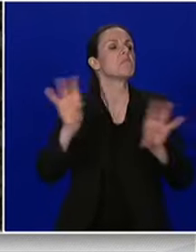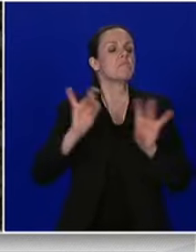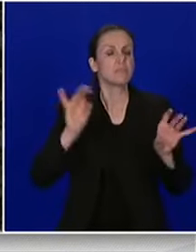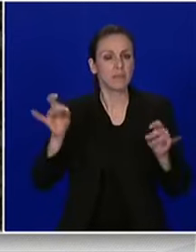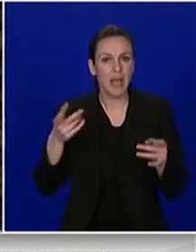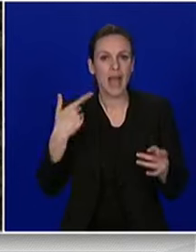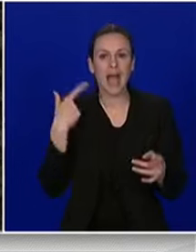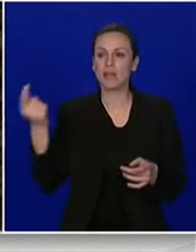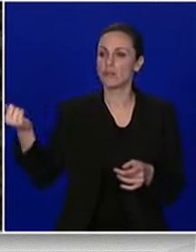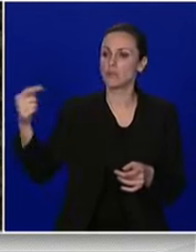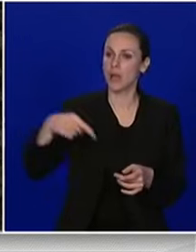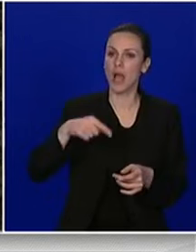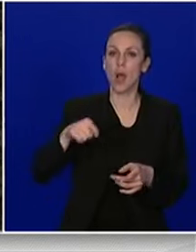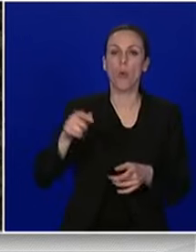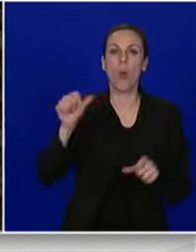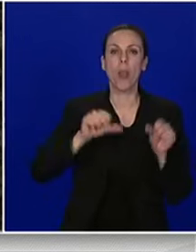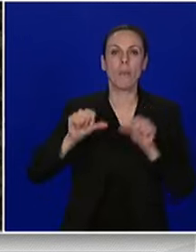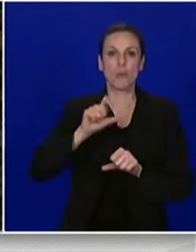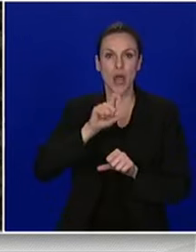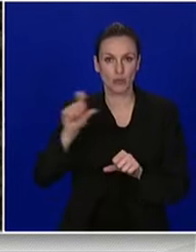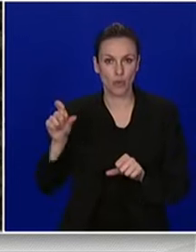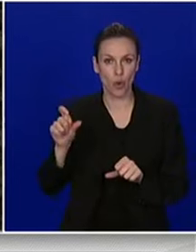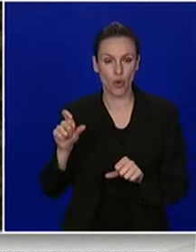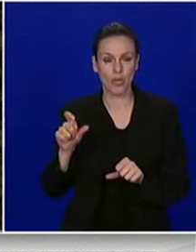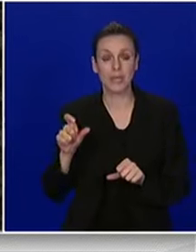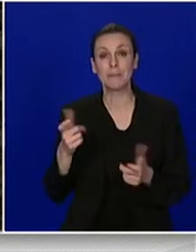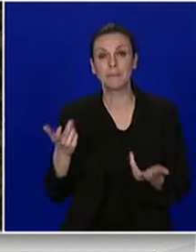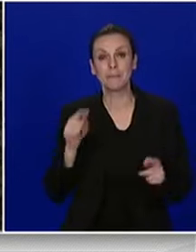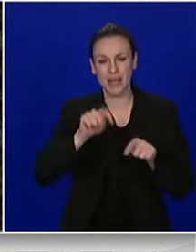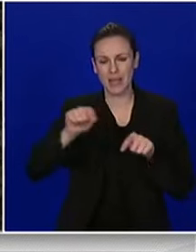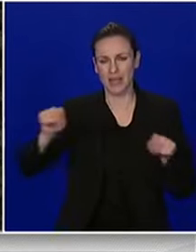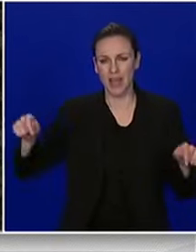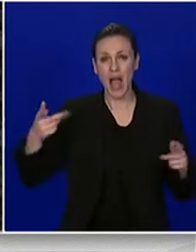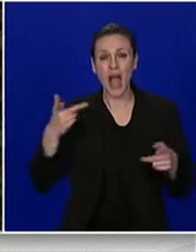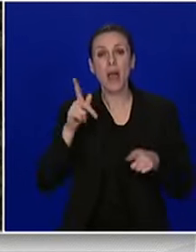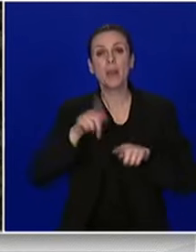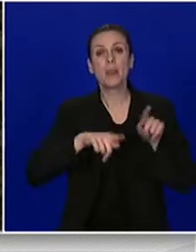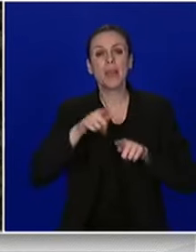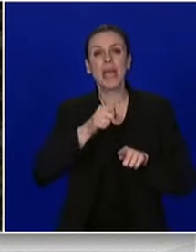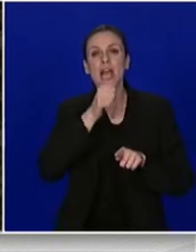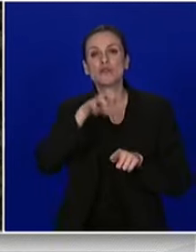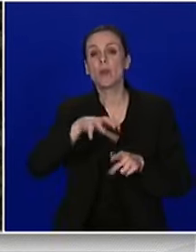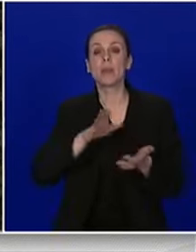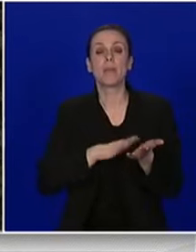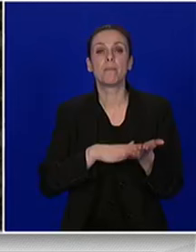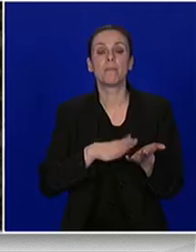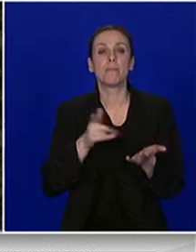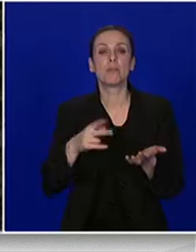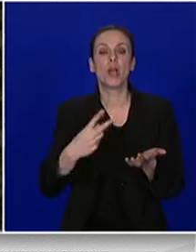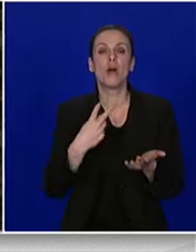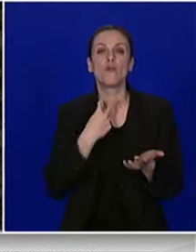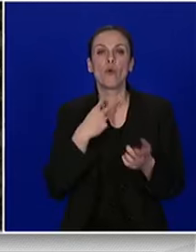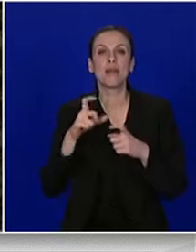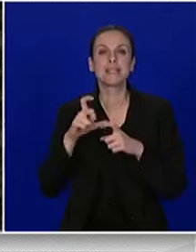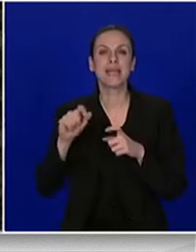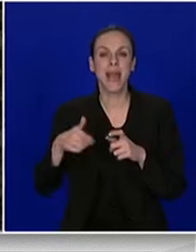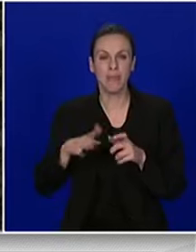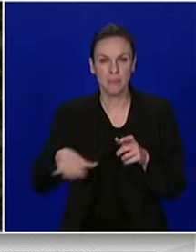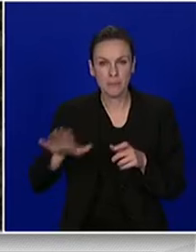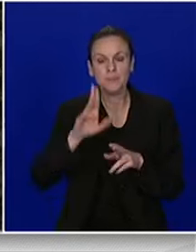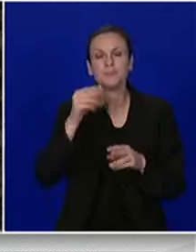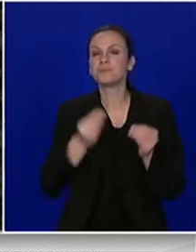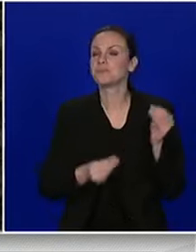su dolazili u laboratorije, tako da iz nekih županija, na primjer Vukovarsko-srijemske, imamo